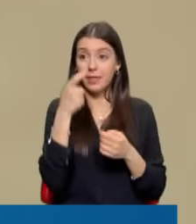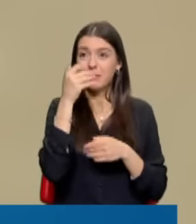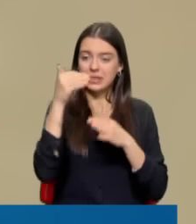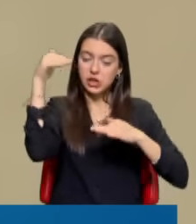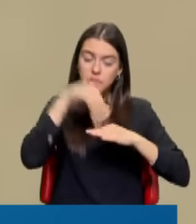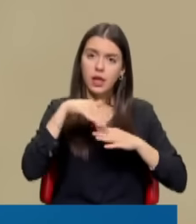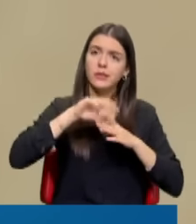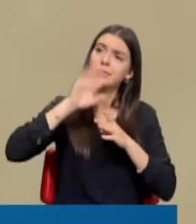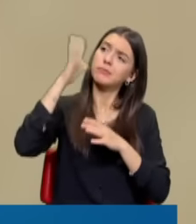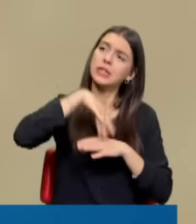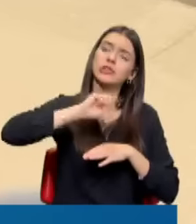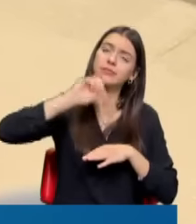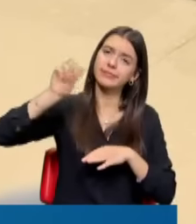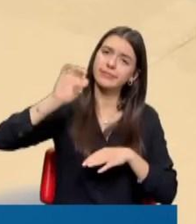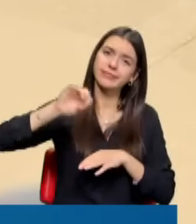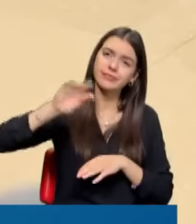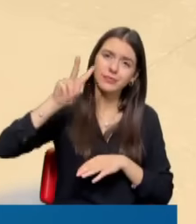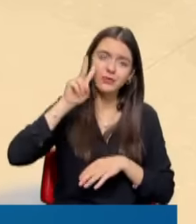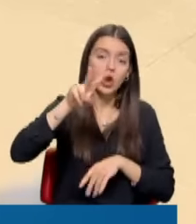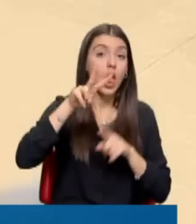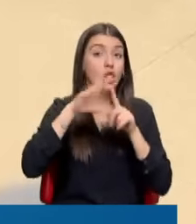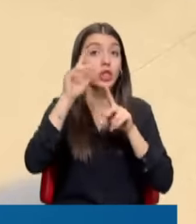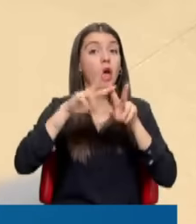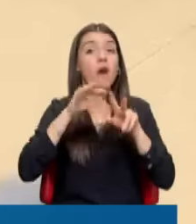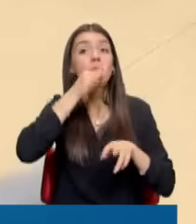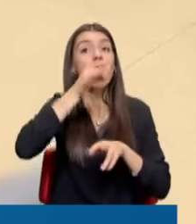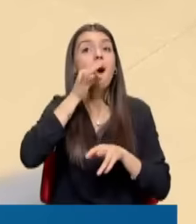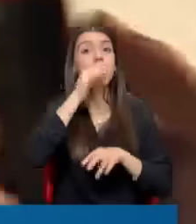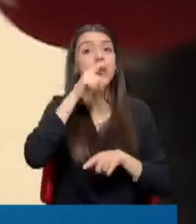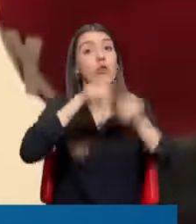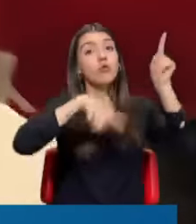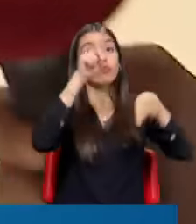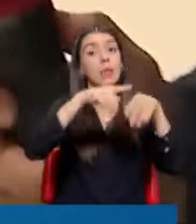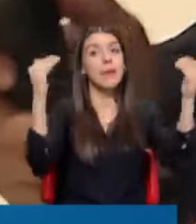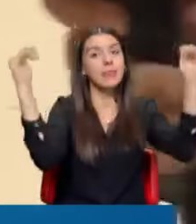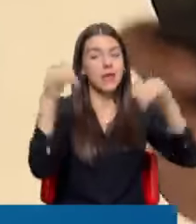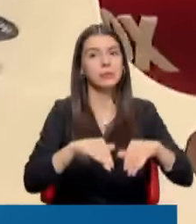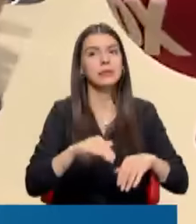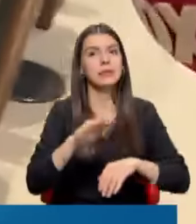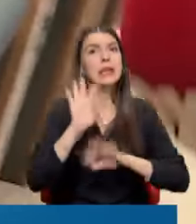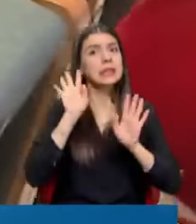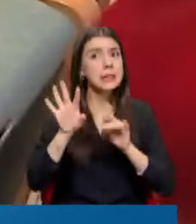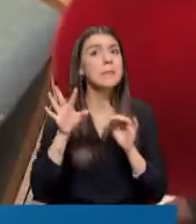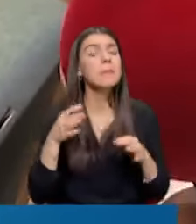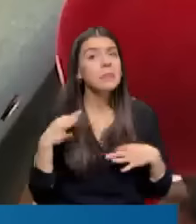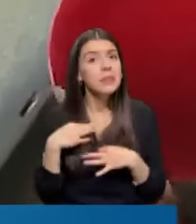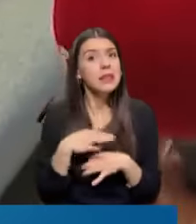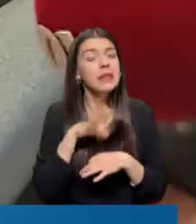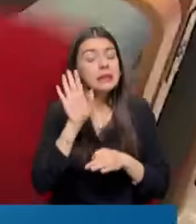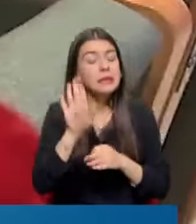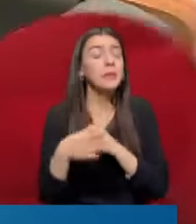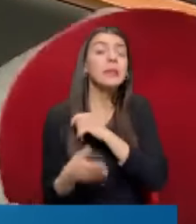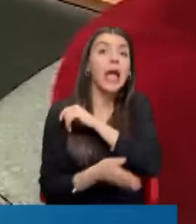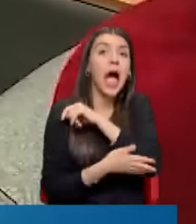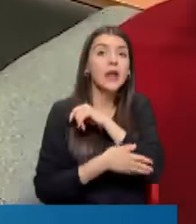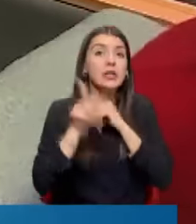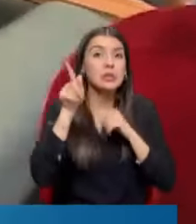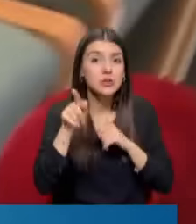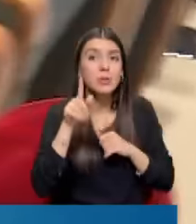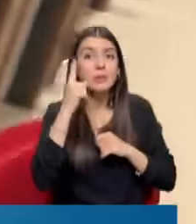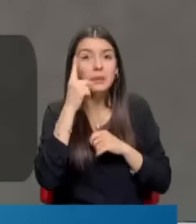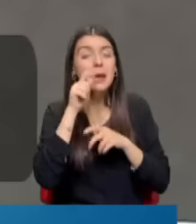mesajları yönlendirdiği yazışmalar Nav Haber'in görüntüleriyle gündeme gelmişti. Sayın Bakan Yardımcım merhaba. Paylaşmış olduğunuz bir sosyal